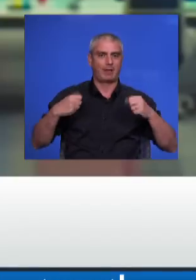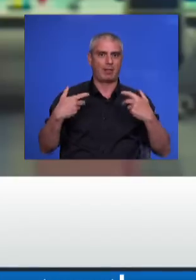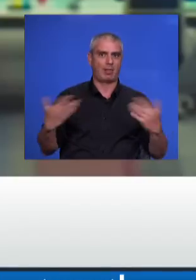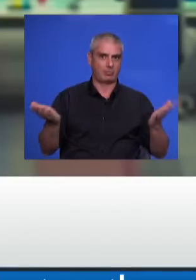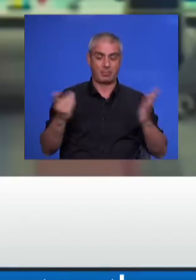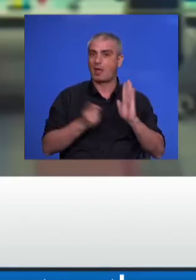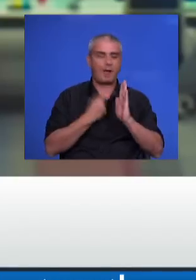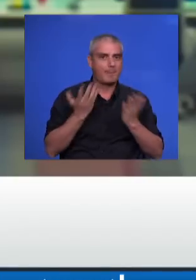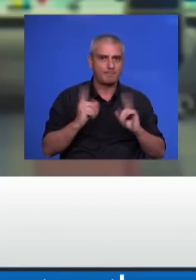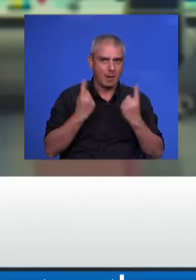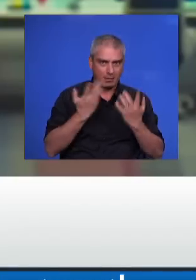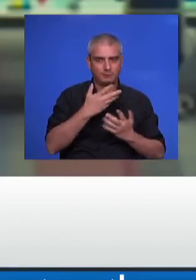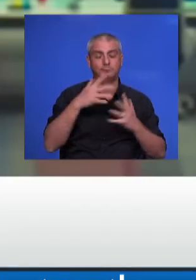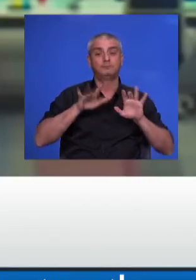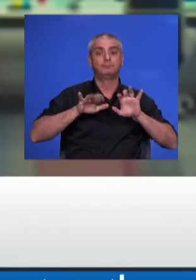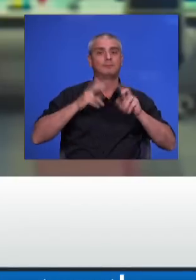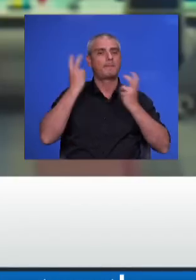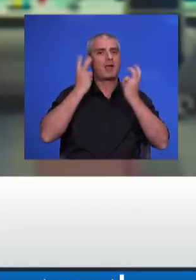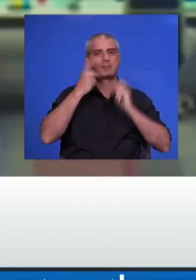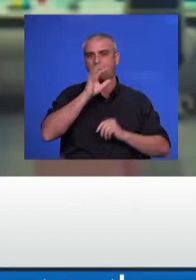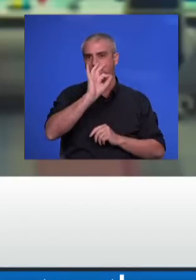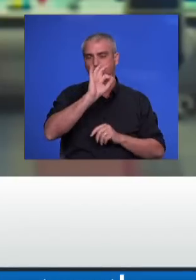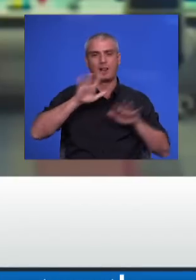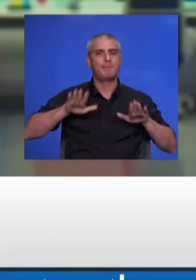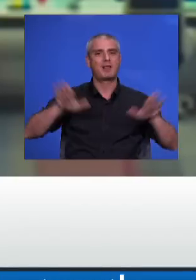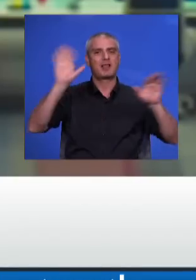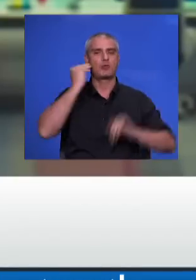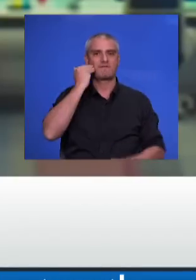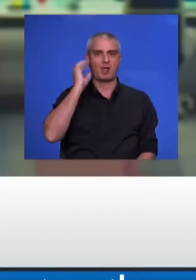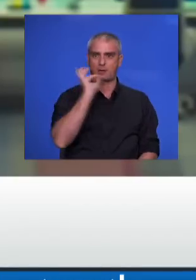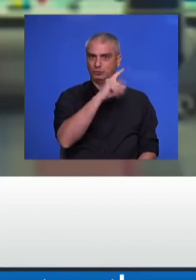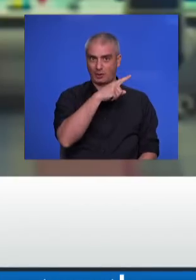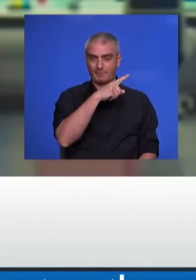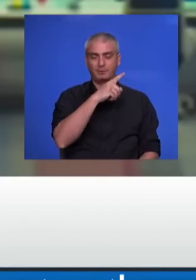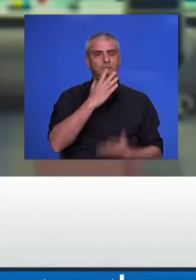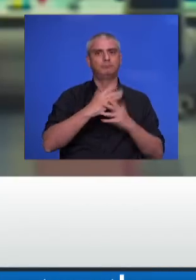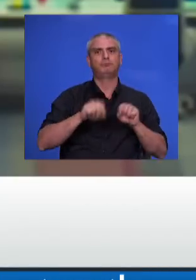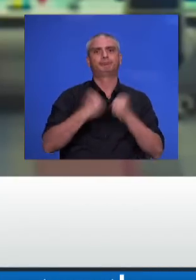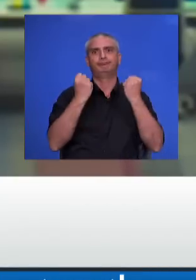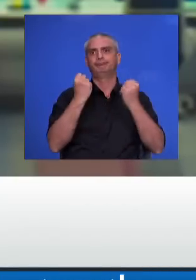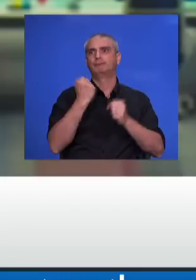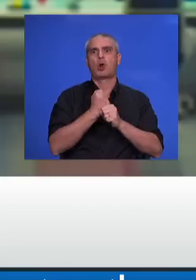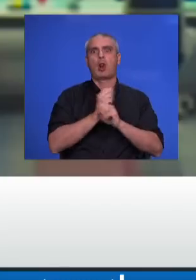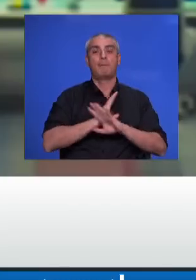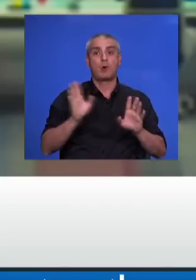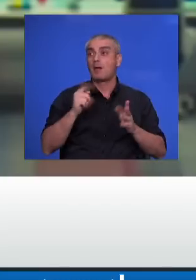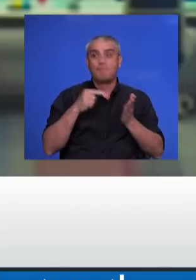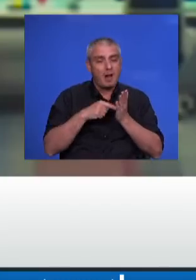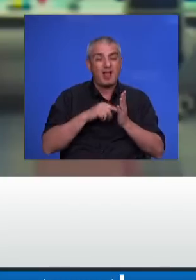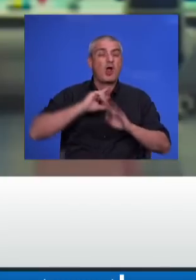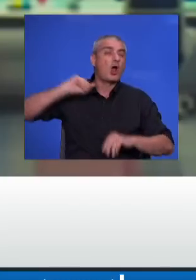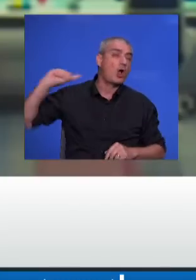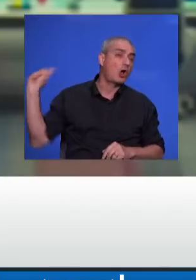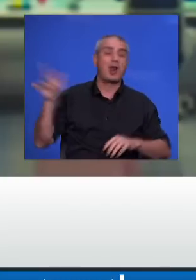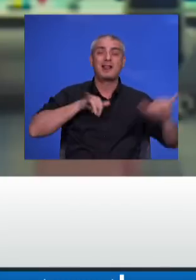הפעם מדובר היה במערכת מידע ממוחשבת של מנהל התעופה האמריקני שיצאה מכלל פעולה. התוצאה, השבתה כללית של